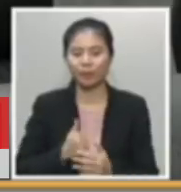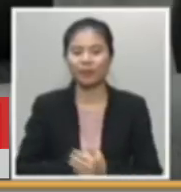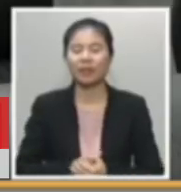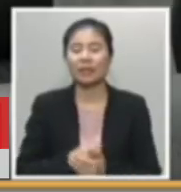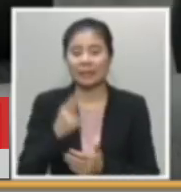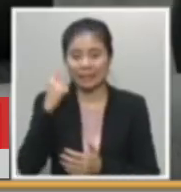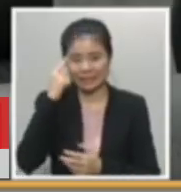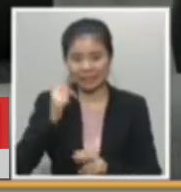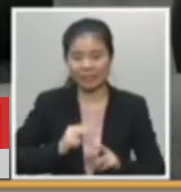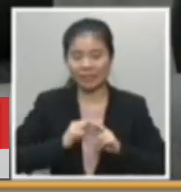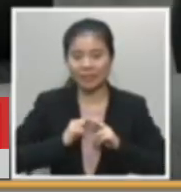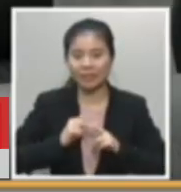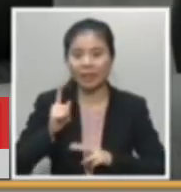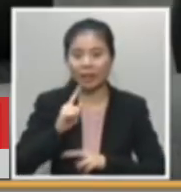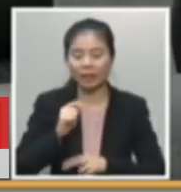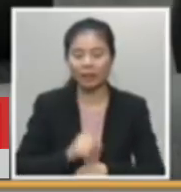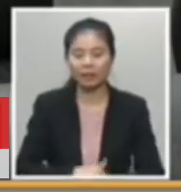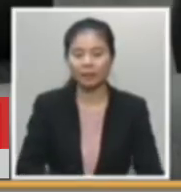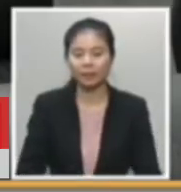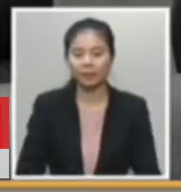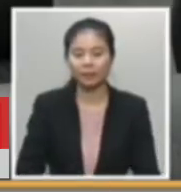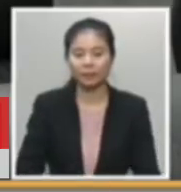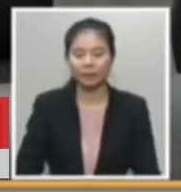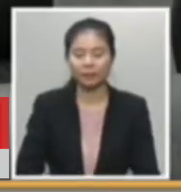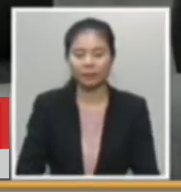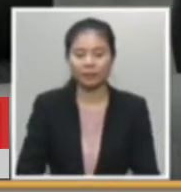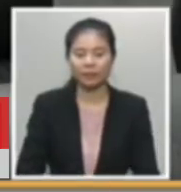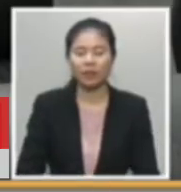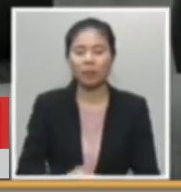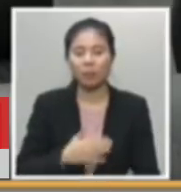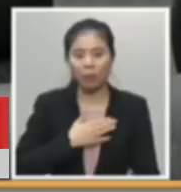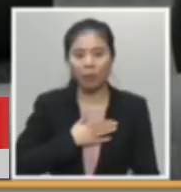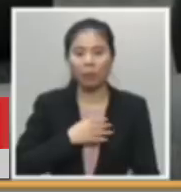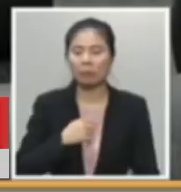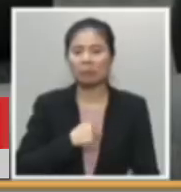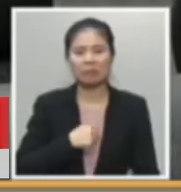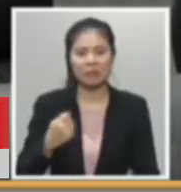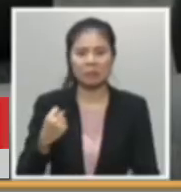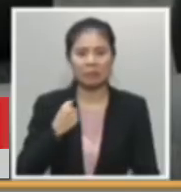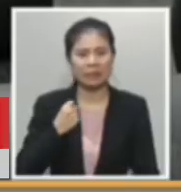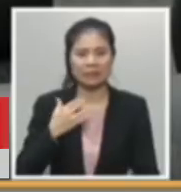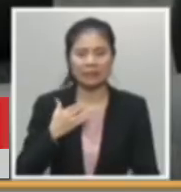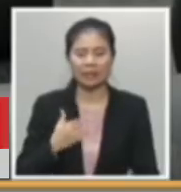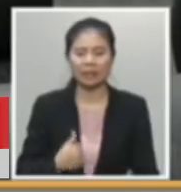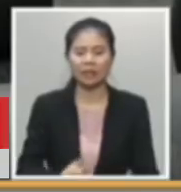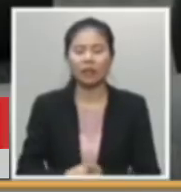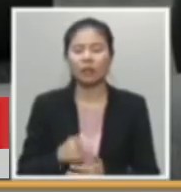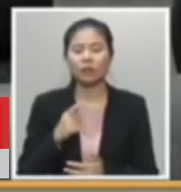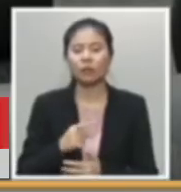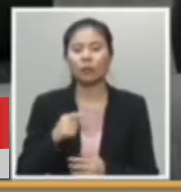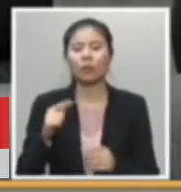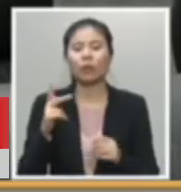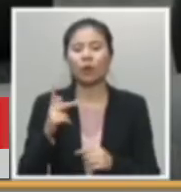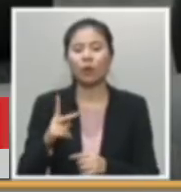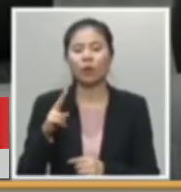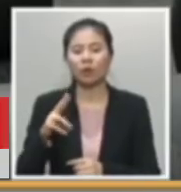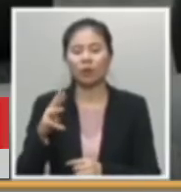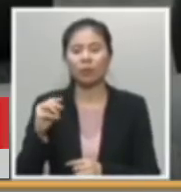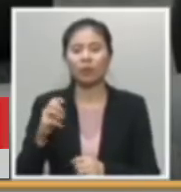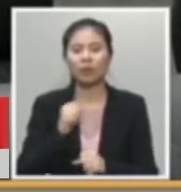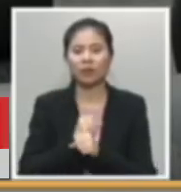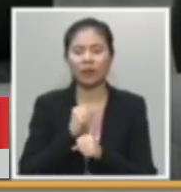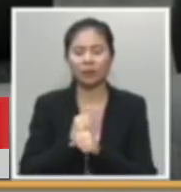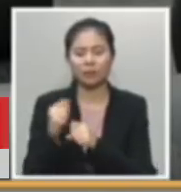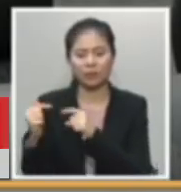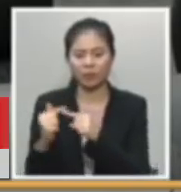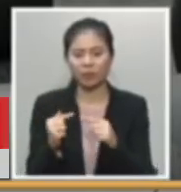เนี่ยในชั้นนี้ผมไม่มั่นใจกับสิ่งที่คณะรัฐมนตรีชุดนี้จะทำต่อก็ไม่ส